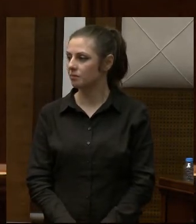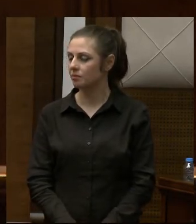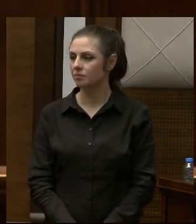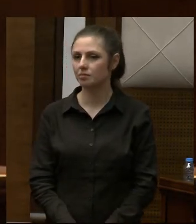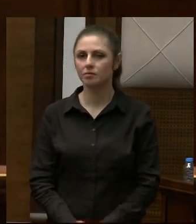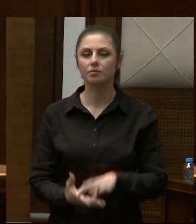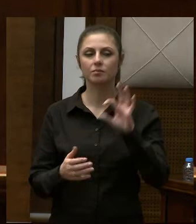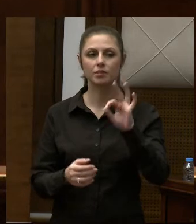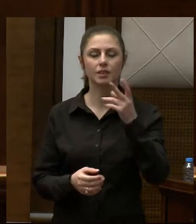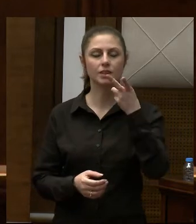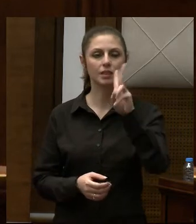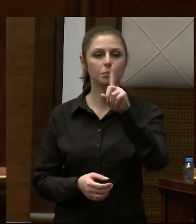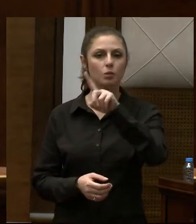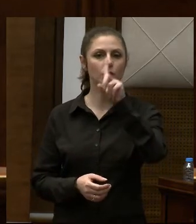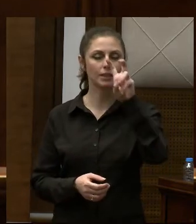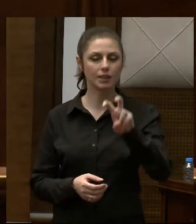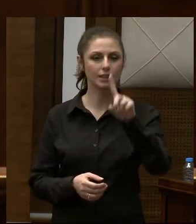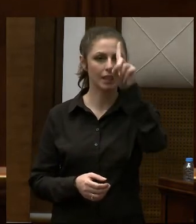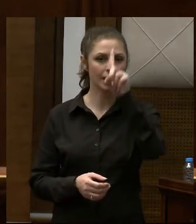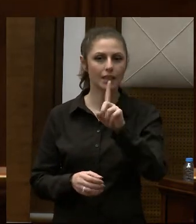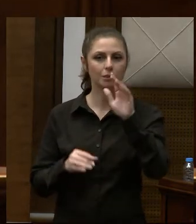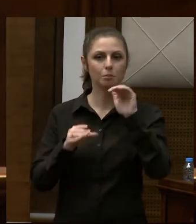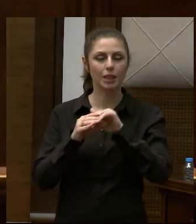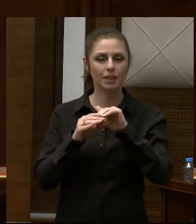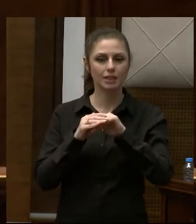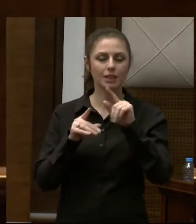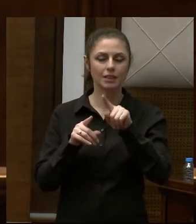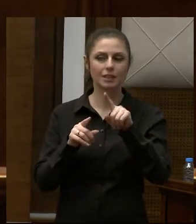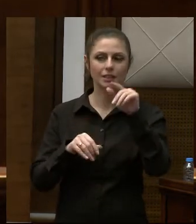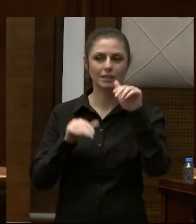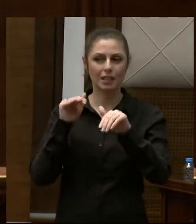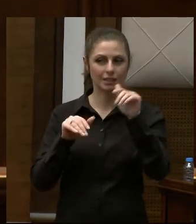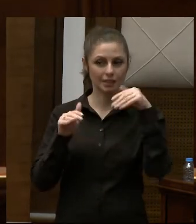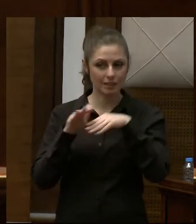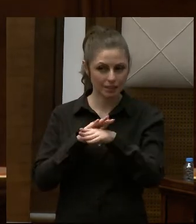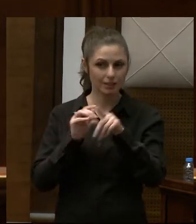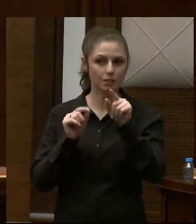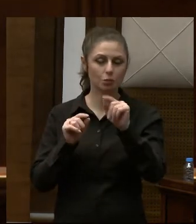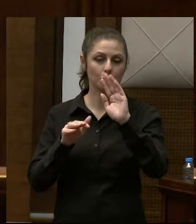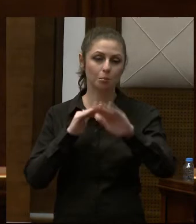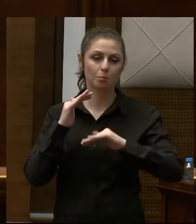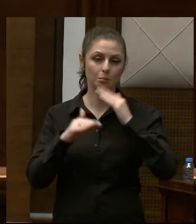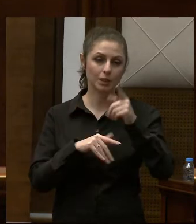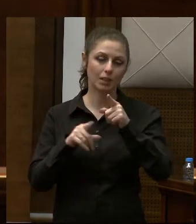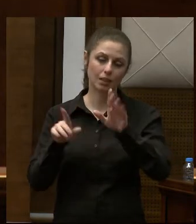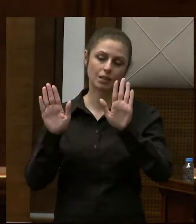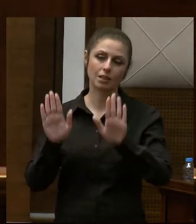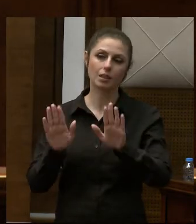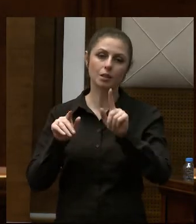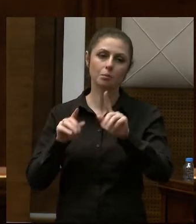bugün 2018'in ilk meclisinde genel siyasete girdiniz ama bilesiniz ki o girdiğiniz yerde